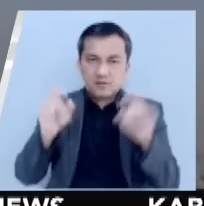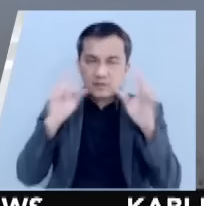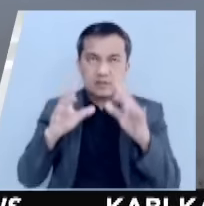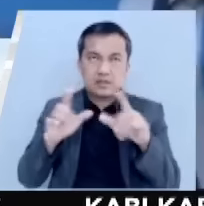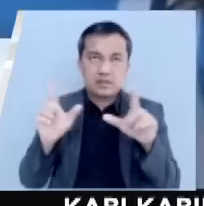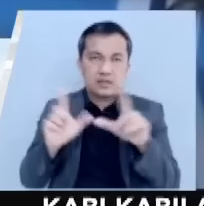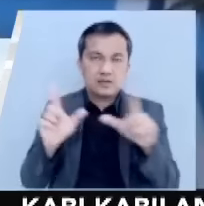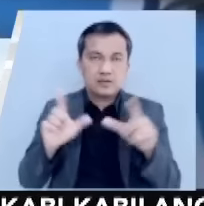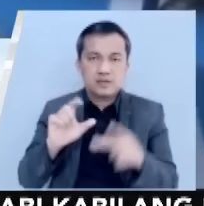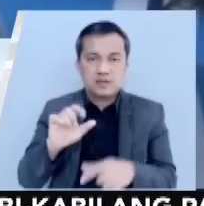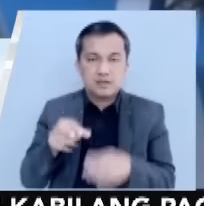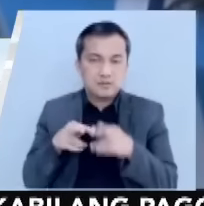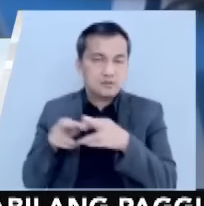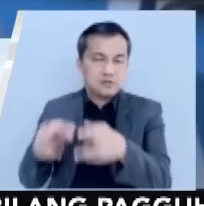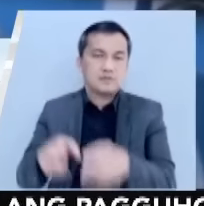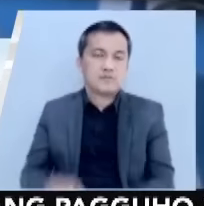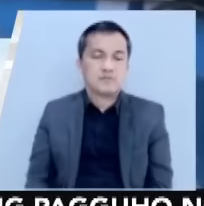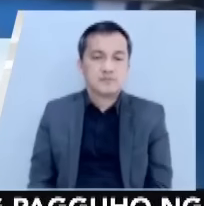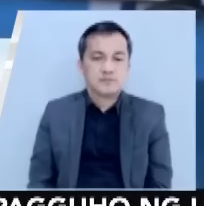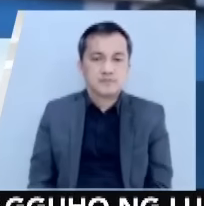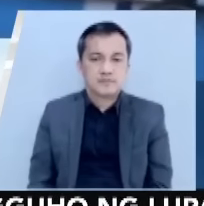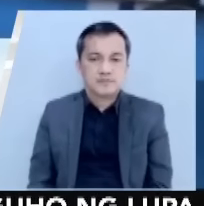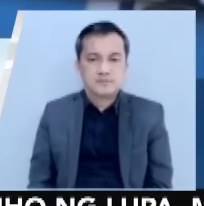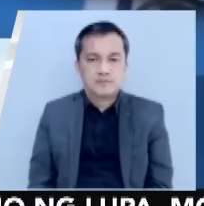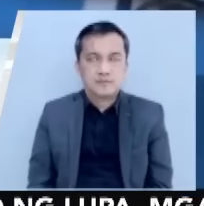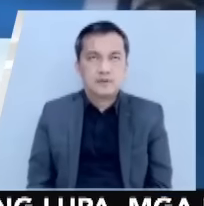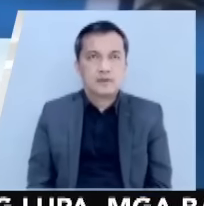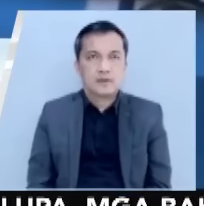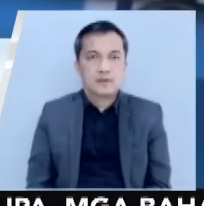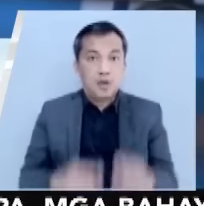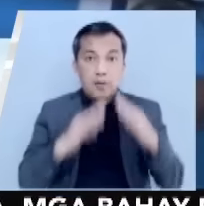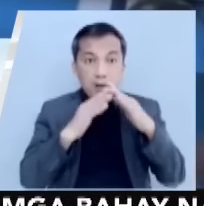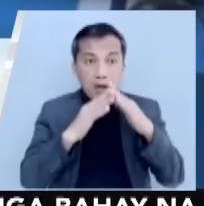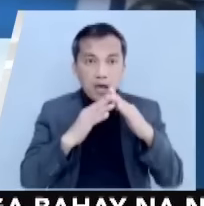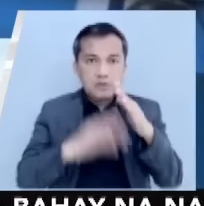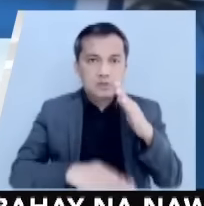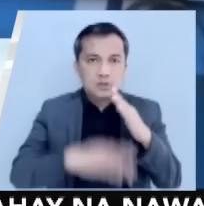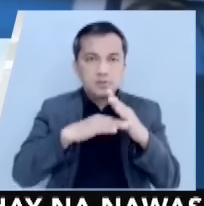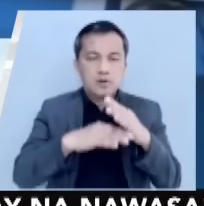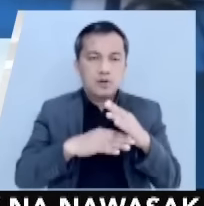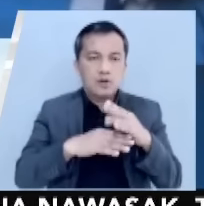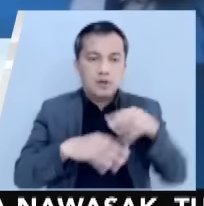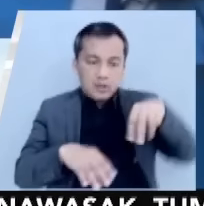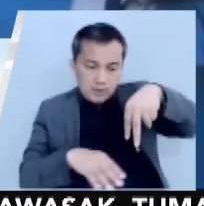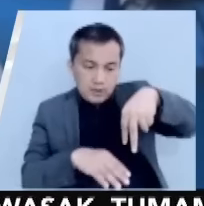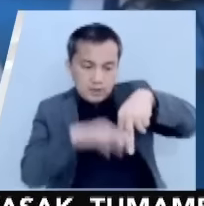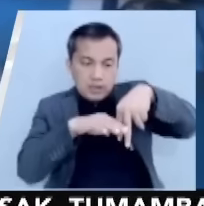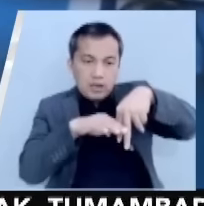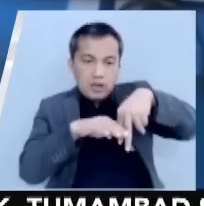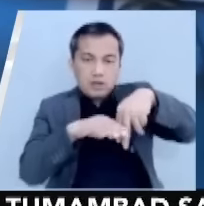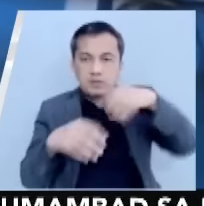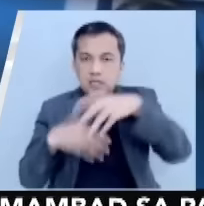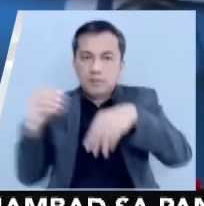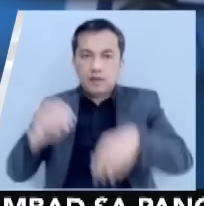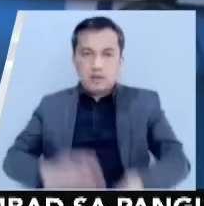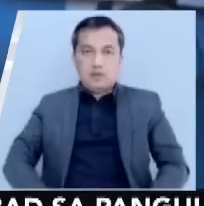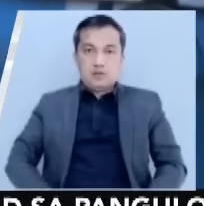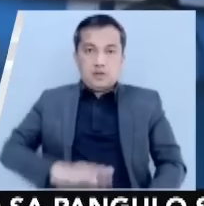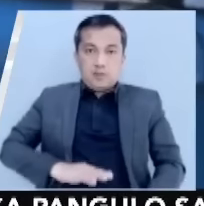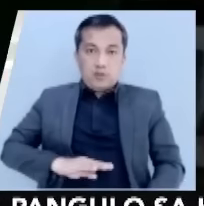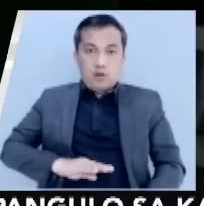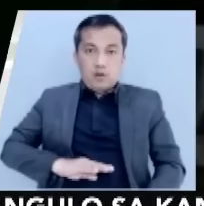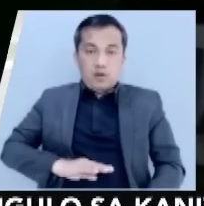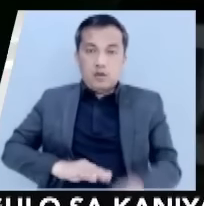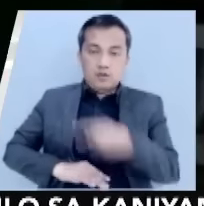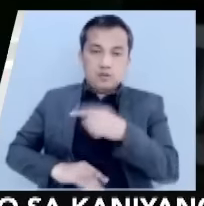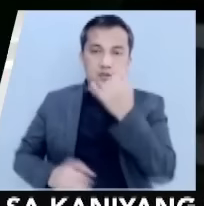River. Mas malalim po sa loob ng bahay namin hanggang hita na po. Pero pag sa labas, hanggang baywan na. Tapos sa dulo po hanggang dibdib